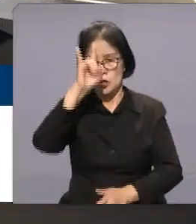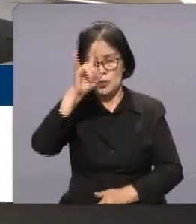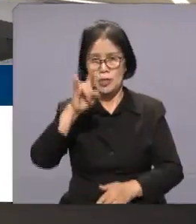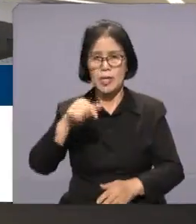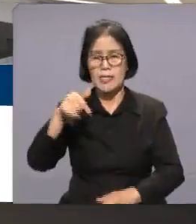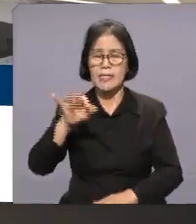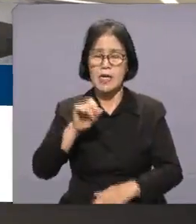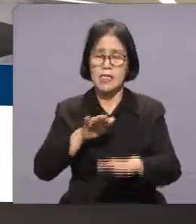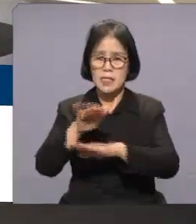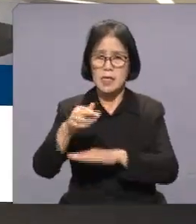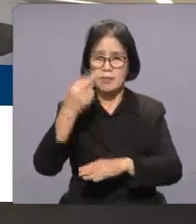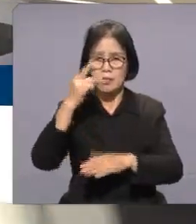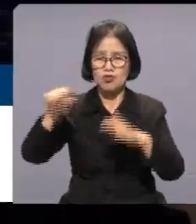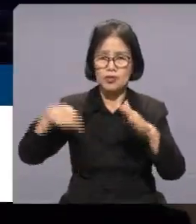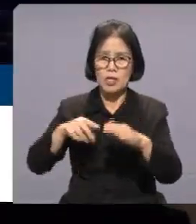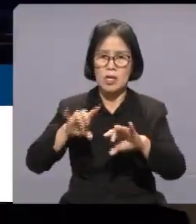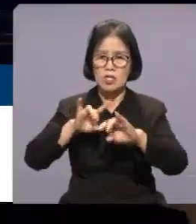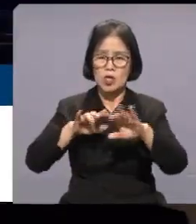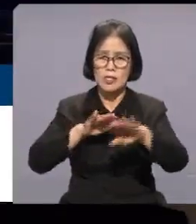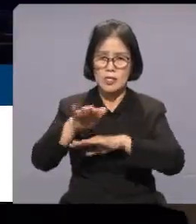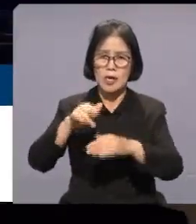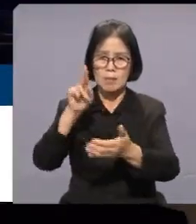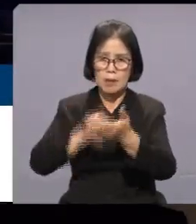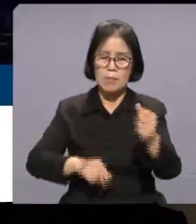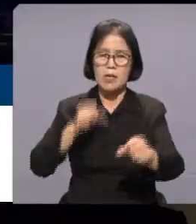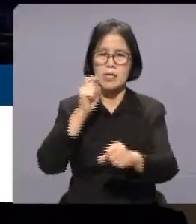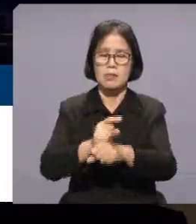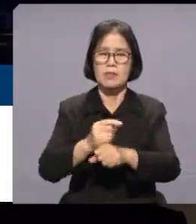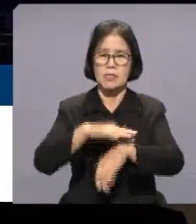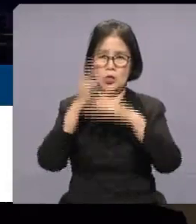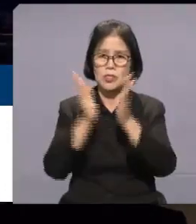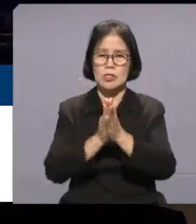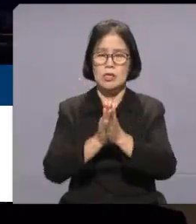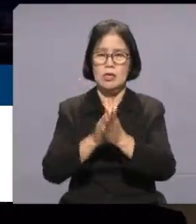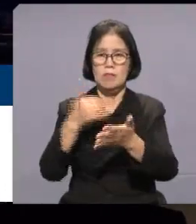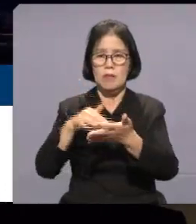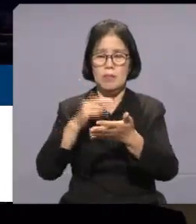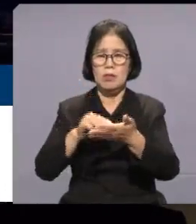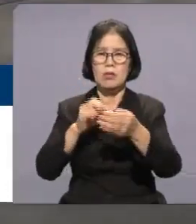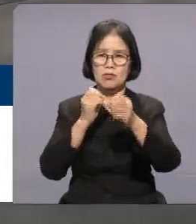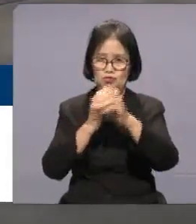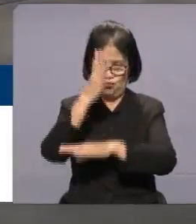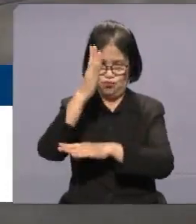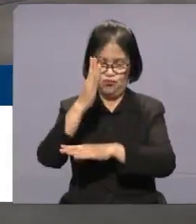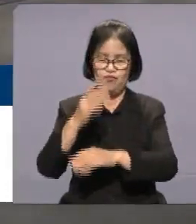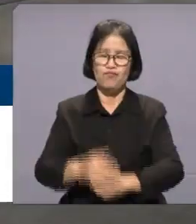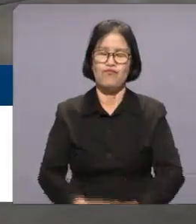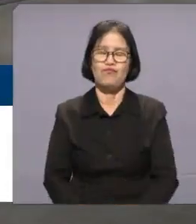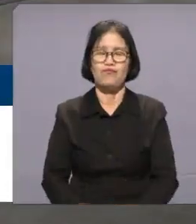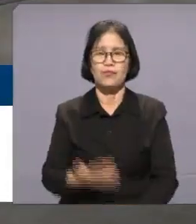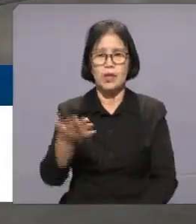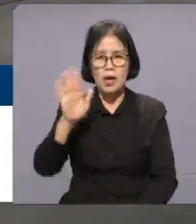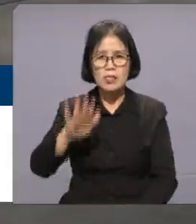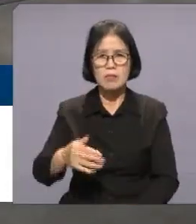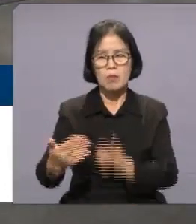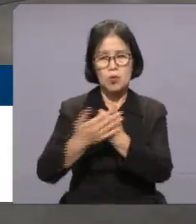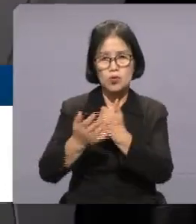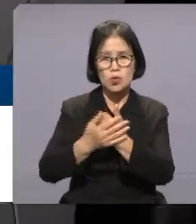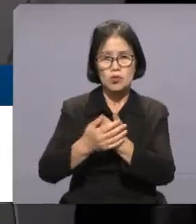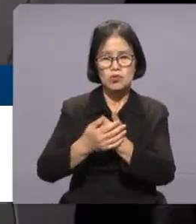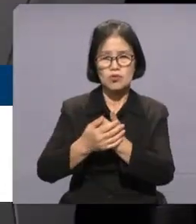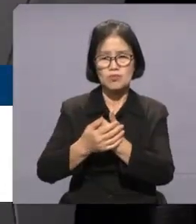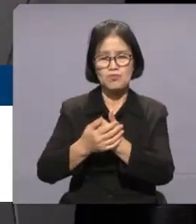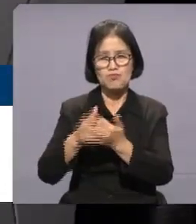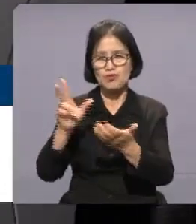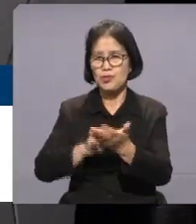기아차의 미국 내 전기차 판매량은 이미 지난해 전체 판매대수를 넘어섰습니다 하지만 보조금 장벽이